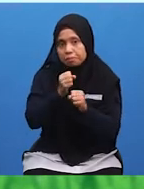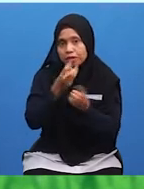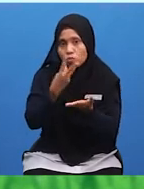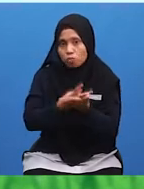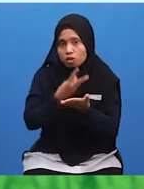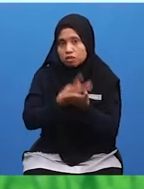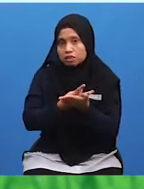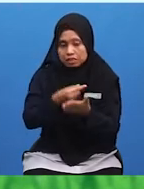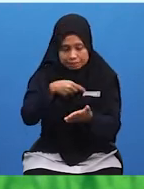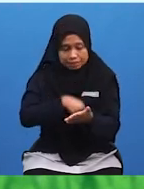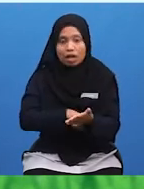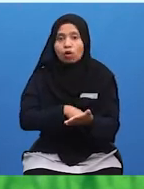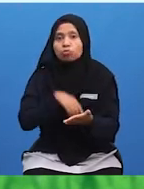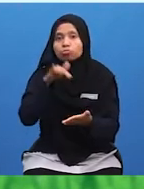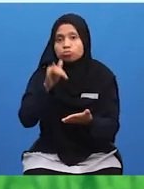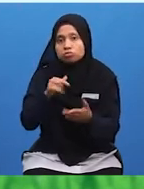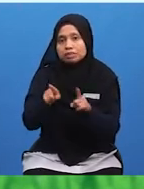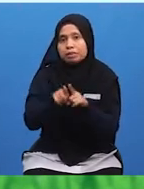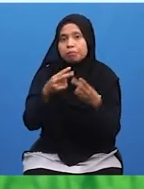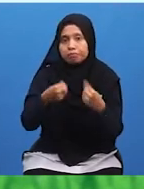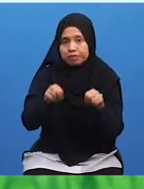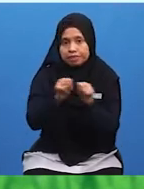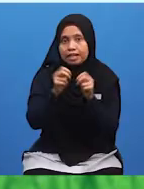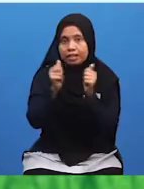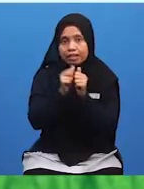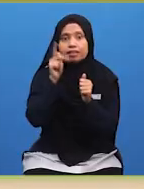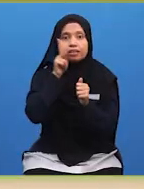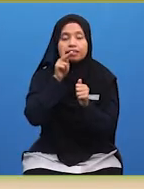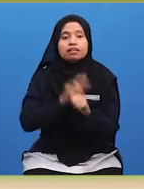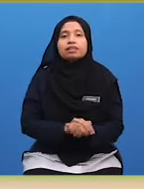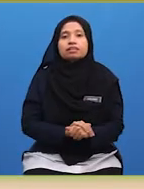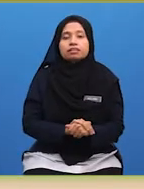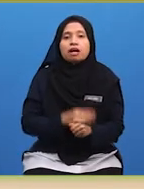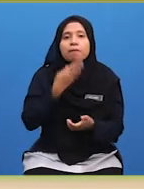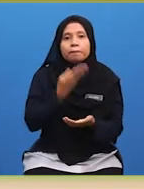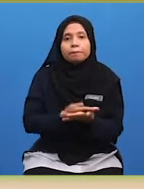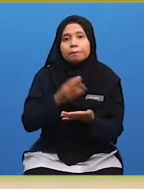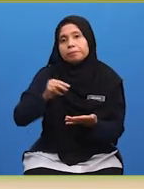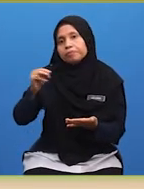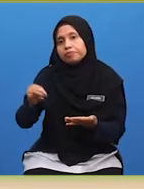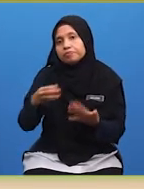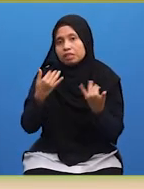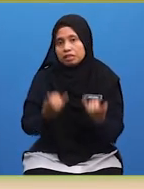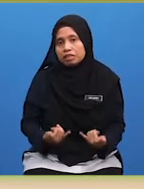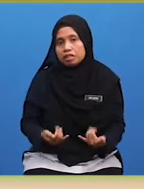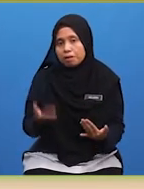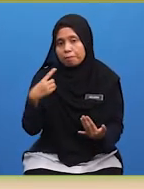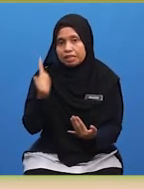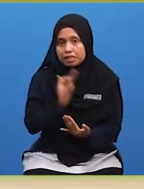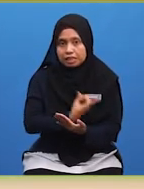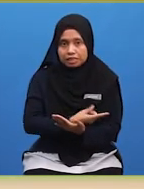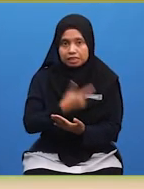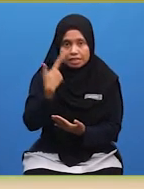saku yang sama nilai dengan kakak. Baiklah murid-murid, sekarang mari kita